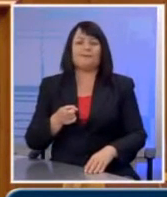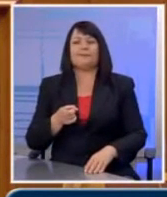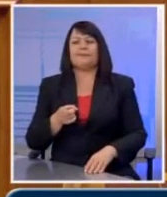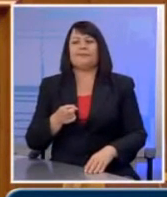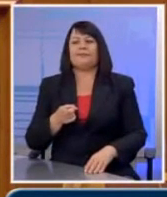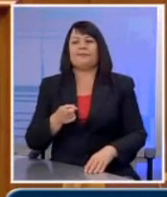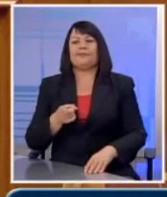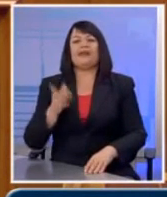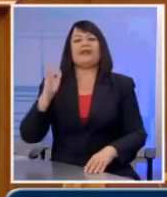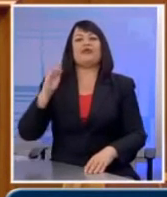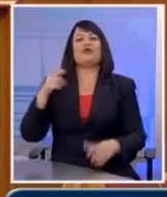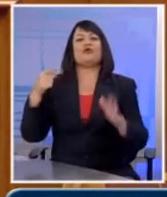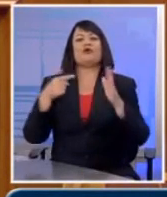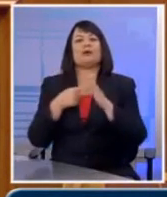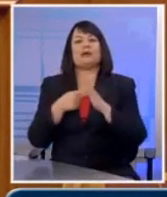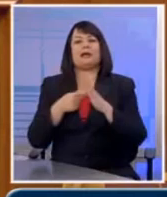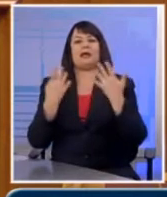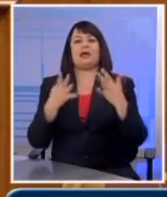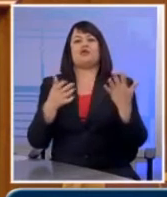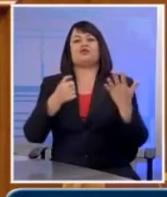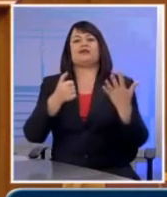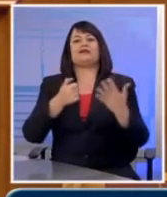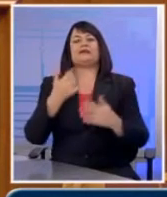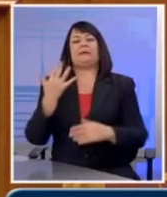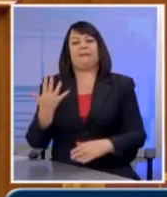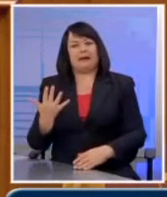τον Ιούλιο του 1965